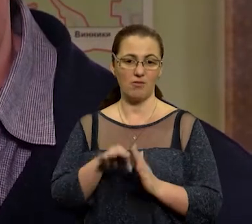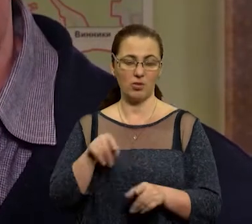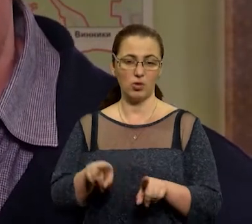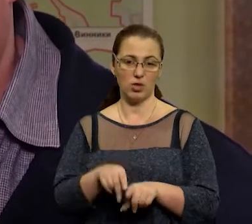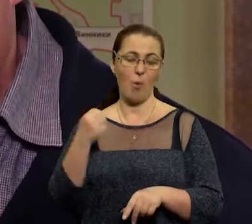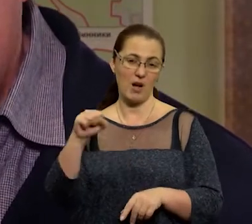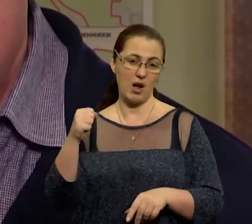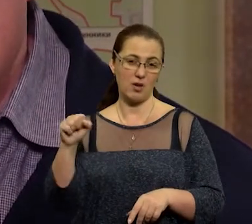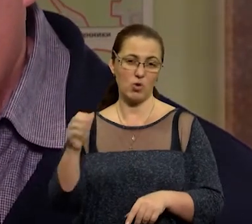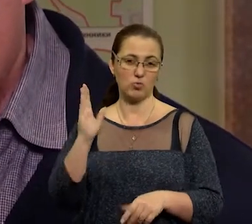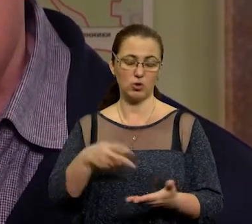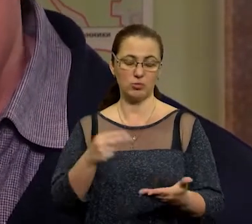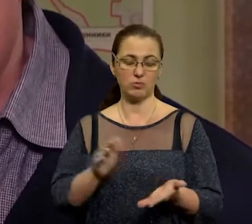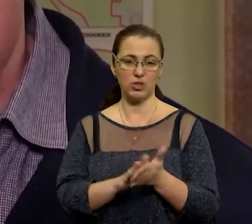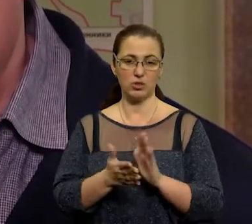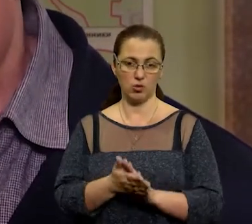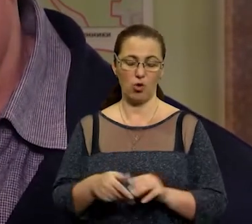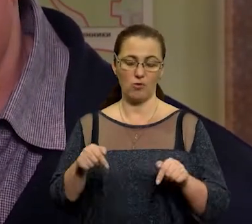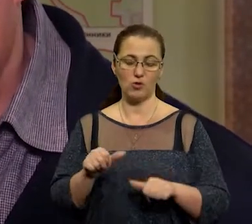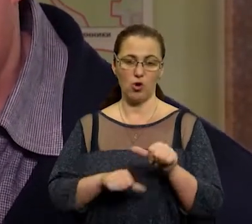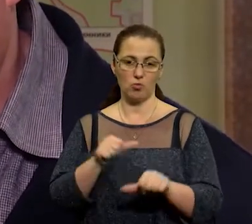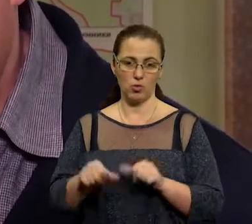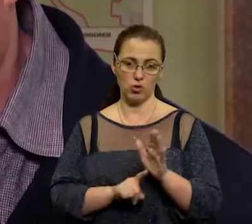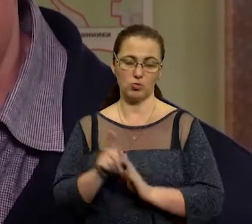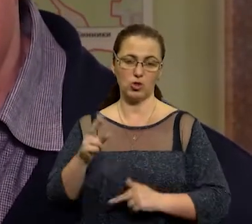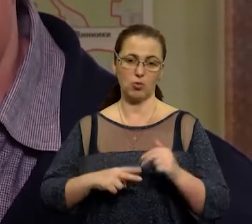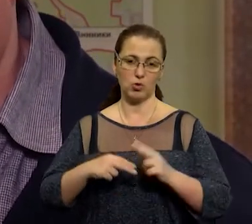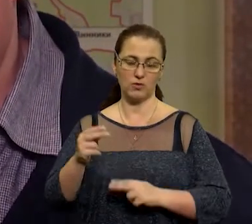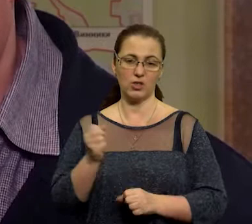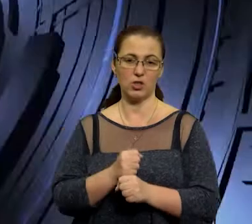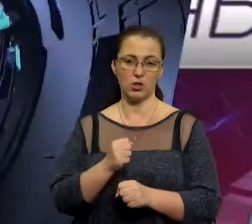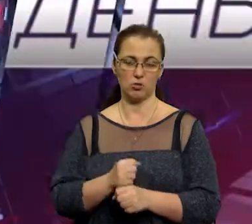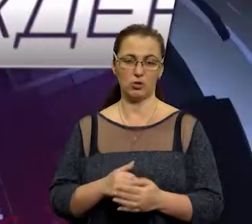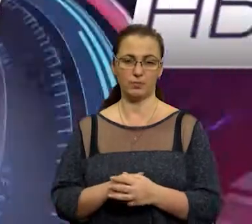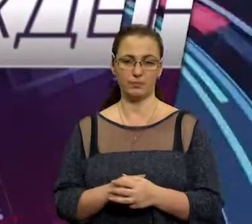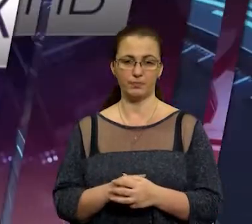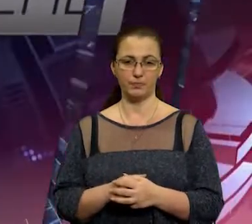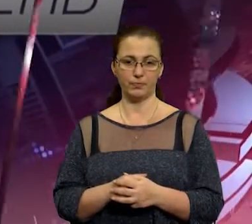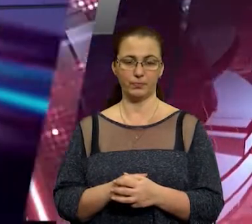буде підписаний договір, і реально в цьому році ми приступимо до будівельних робіт по будівництву комплексу.